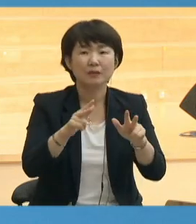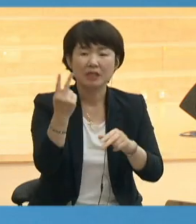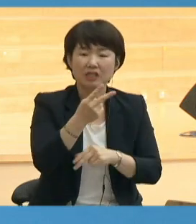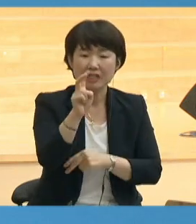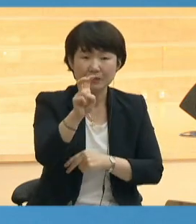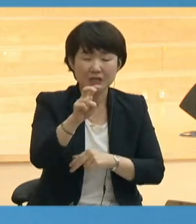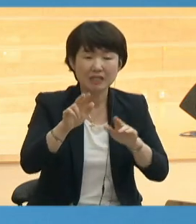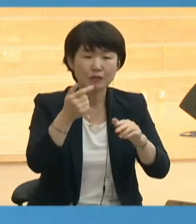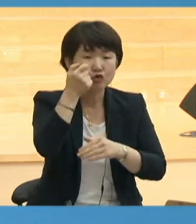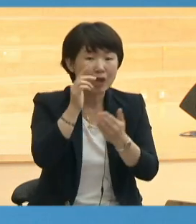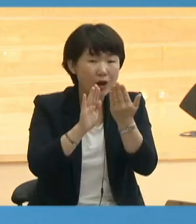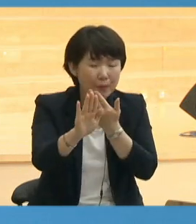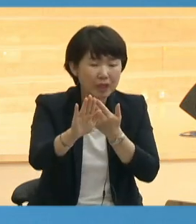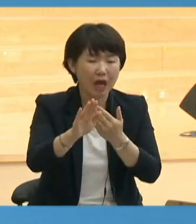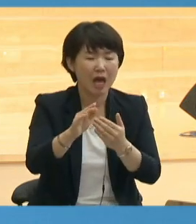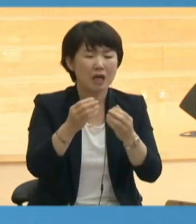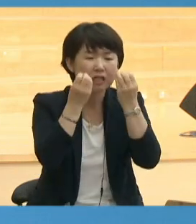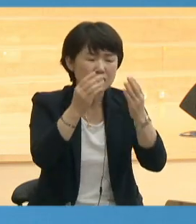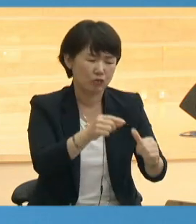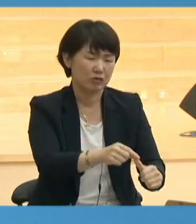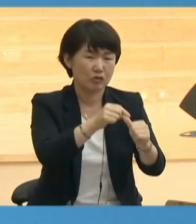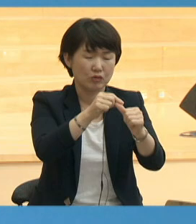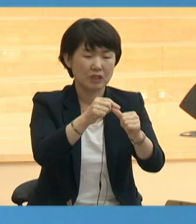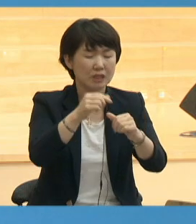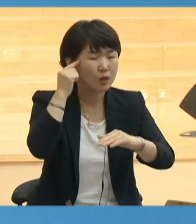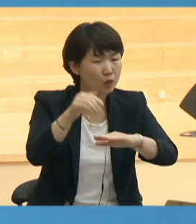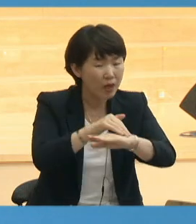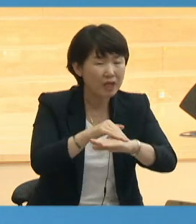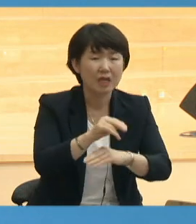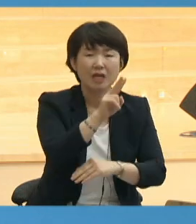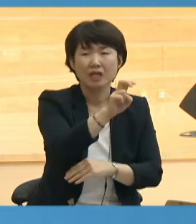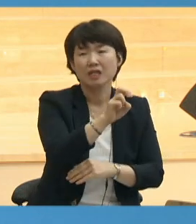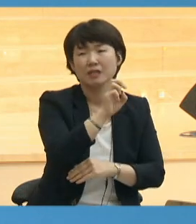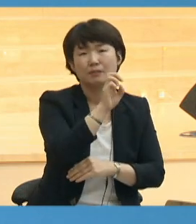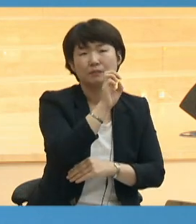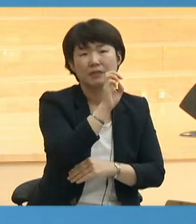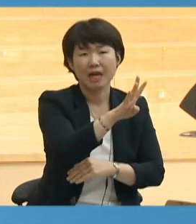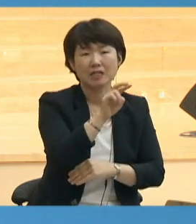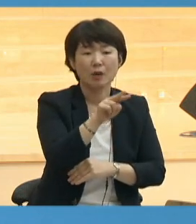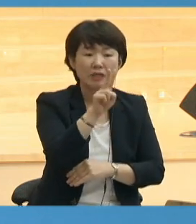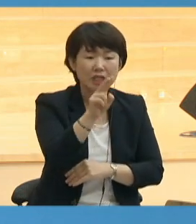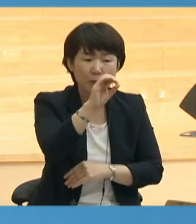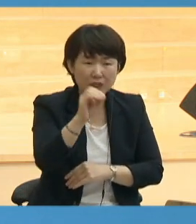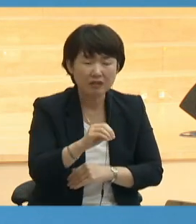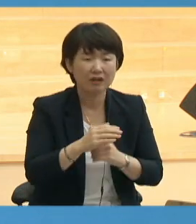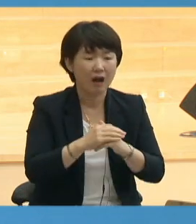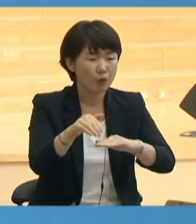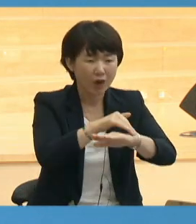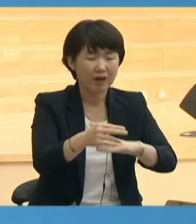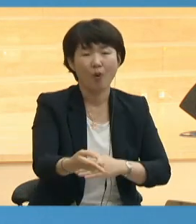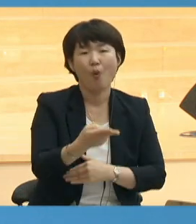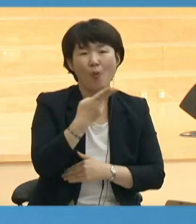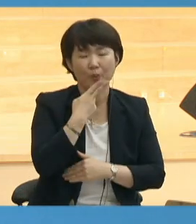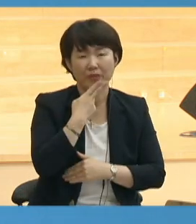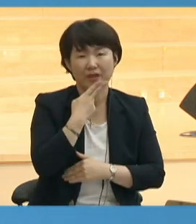하반기 신규 채용 계획에 23.2% 가 신규채용 개 없음